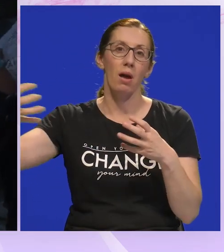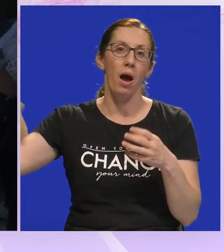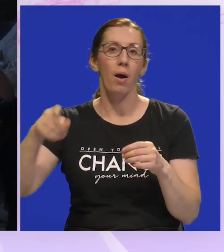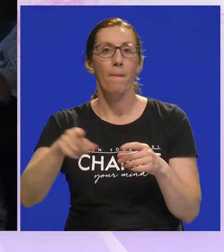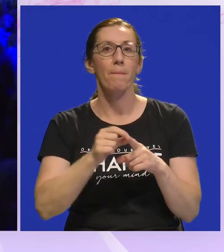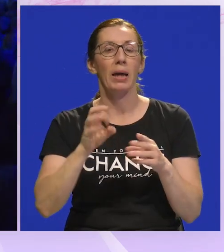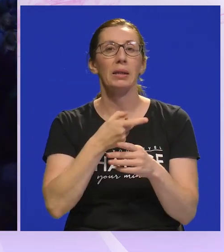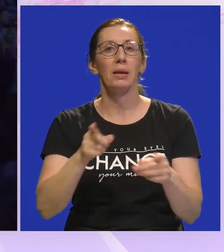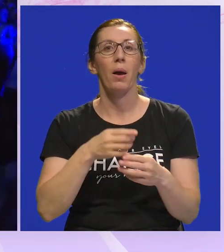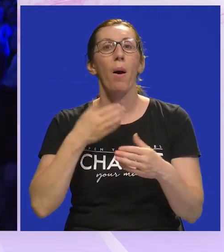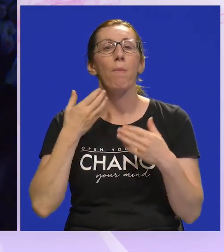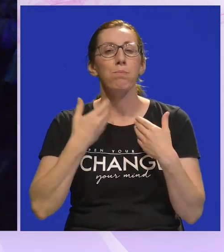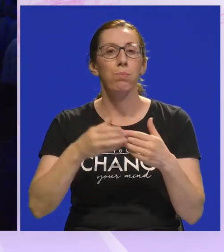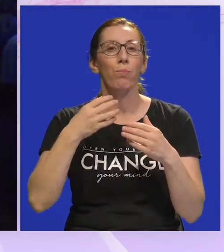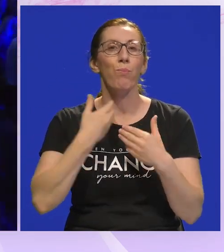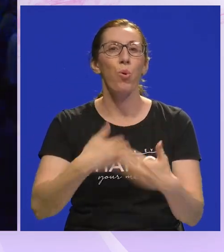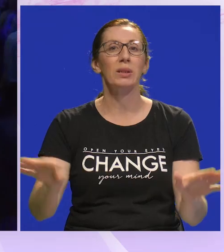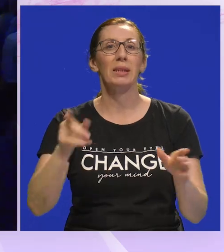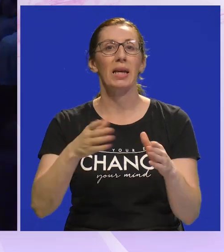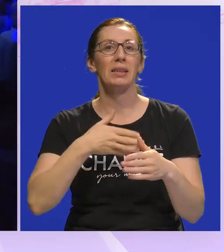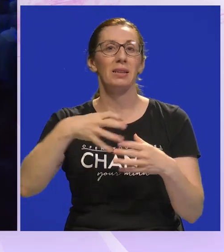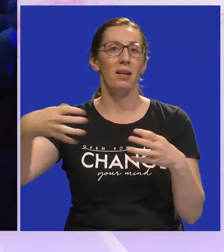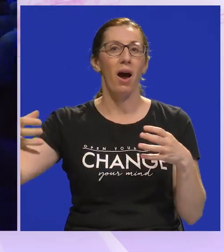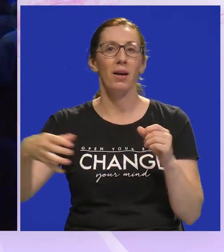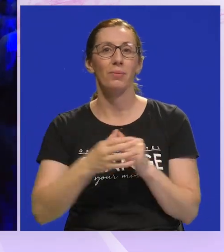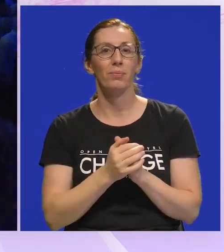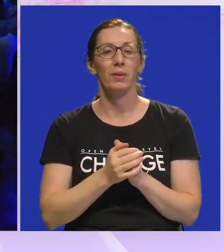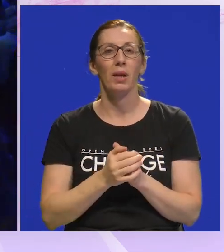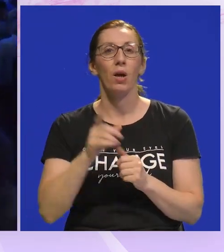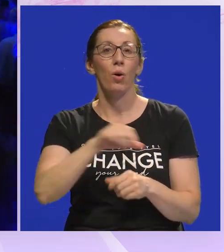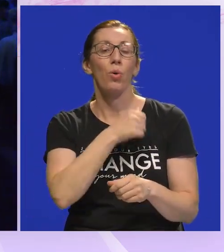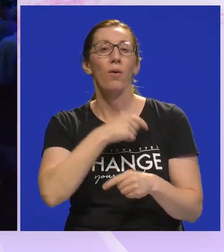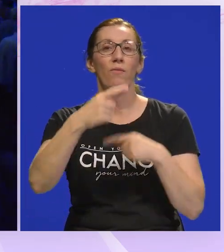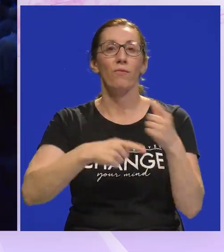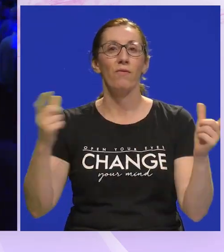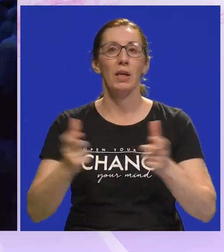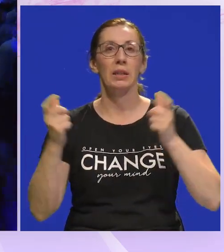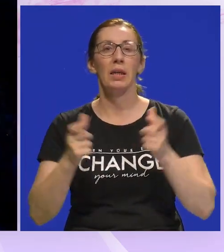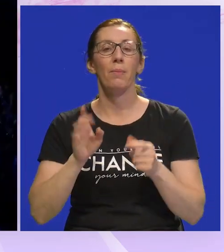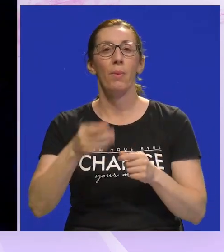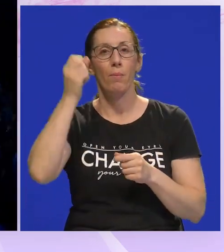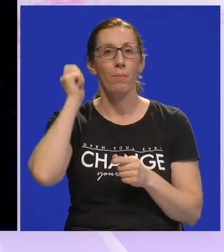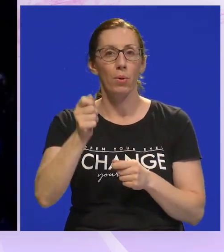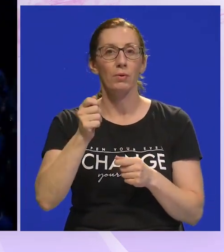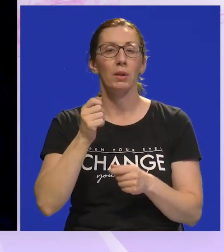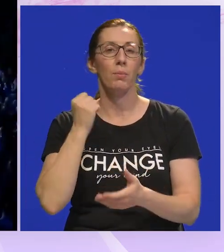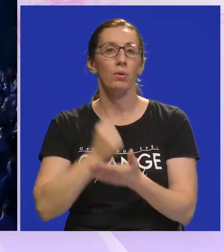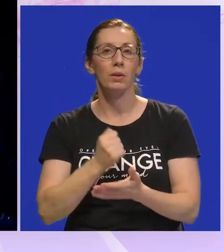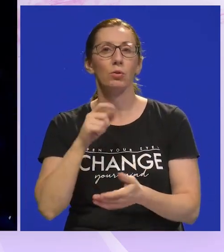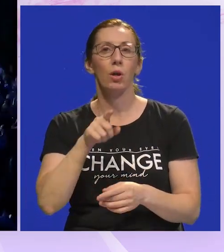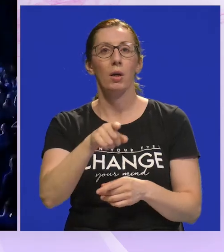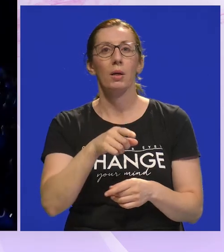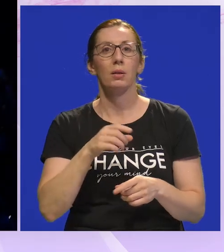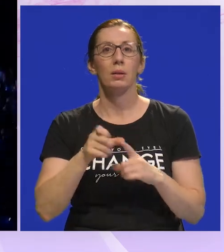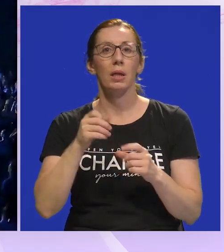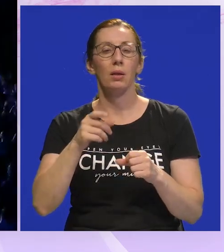i trajati, kako pjesma Parnog Valjka kaže, pusti nek traje. Riječ je o festivalu koji iz godine u godinu opravdano potvrđuje svoj